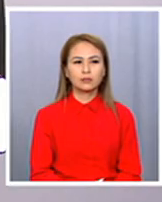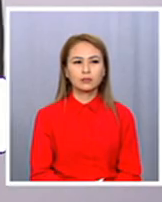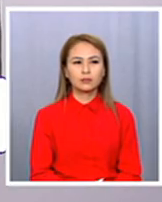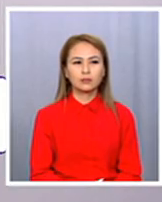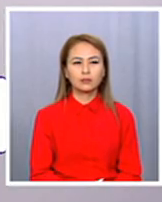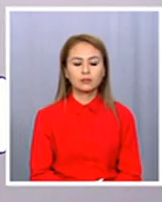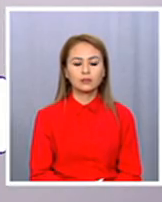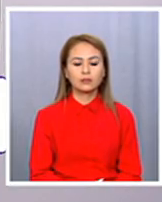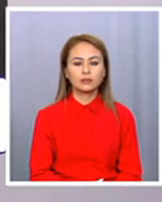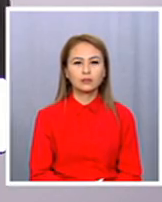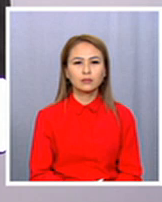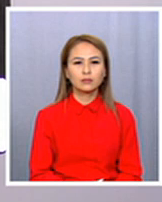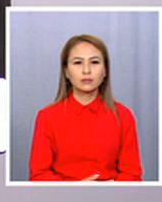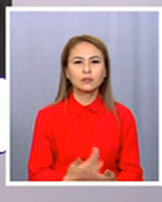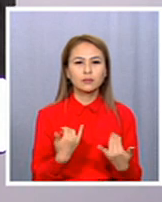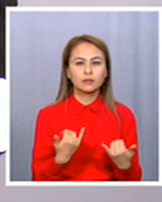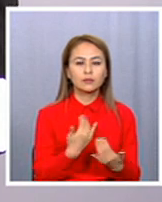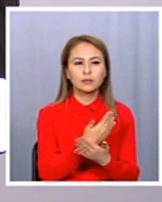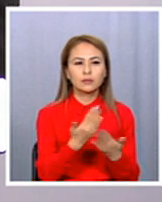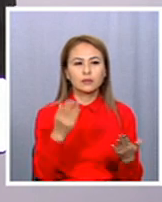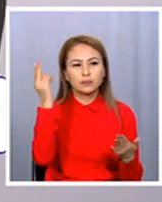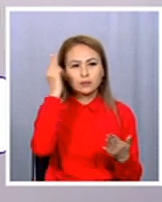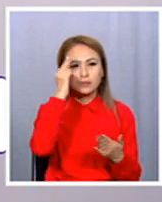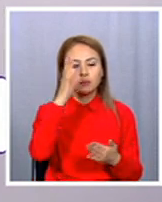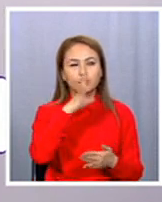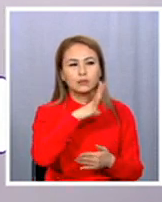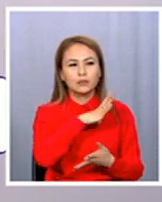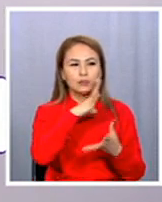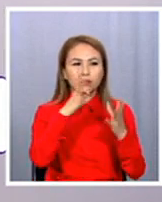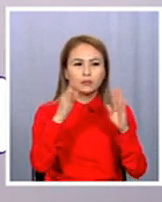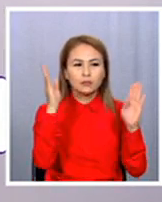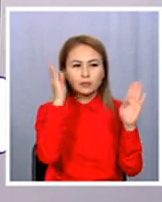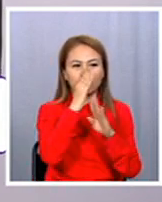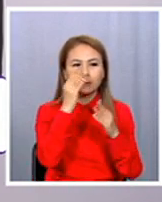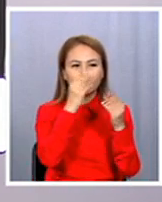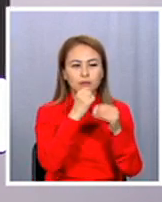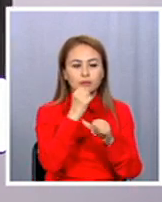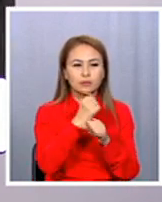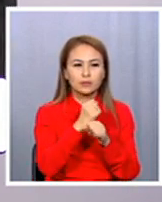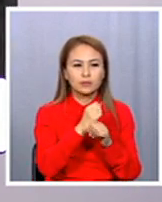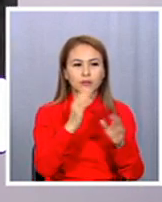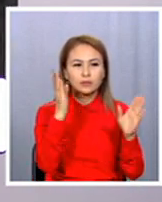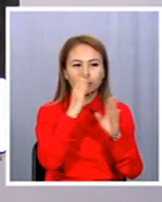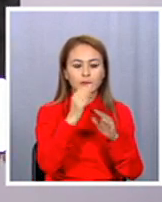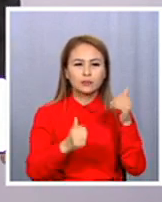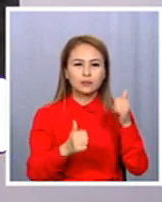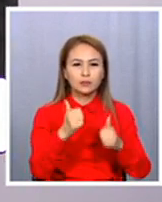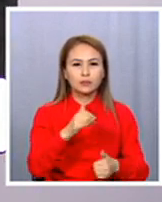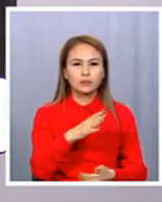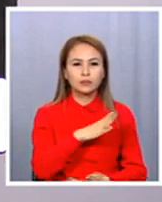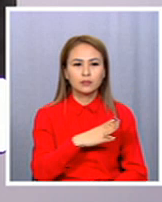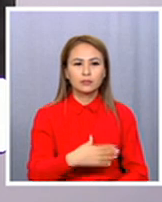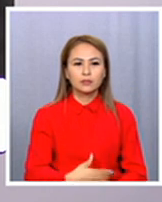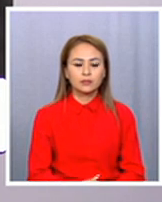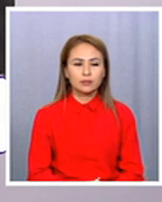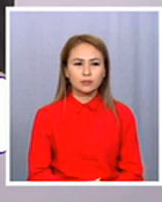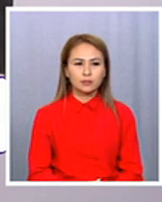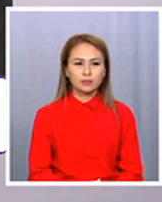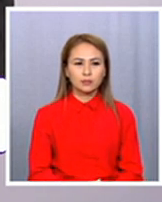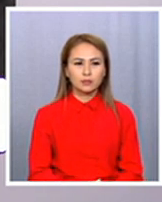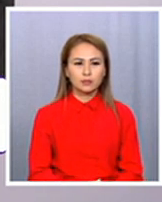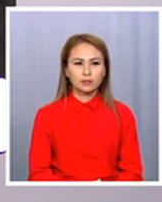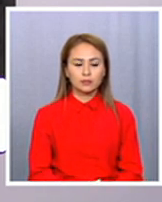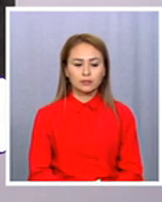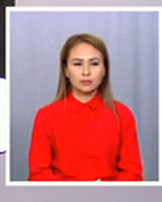Балалар, сіздер бүгінгі сабақта табиғи және жасанды экожүйелерді салыстырдыңыздар және